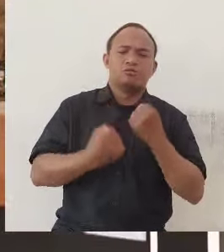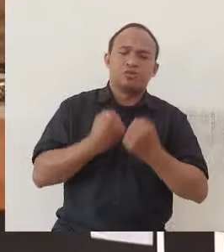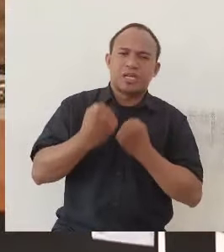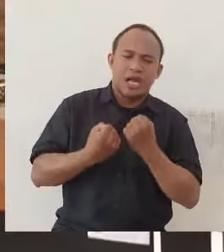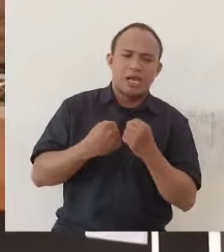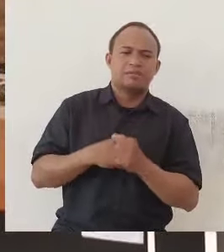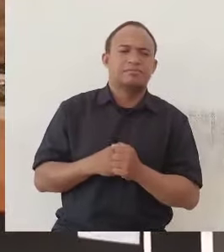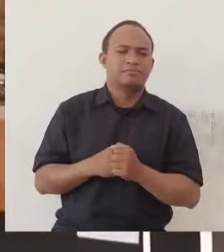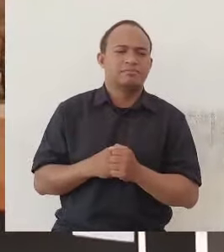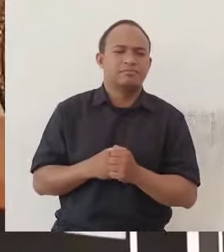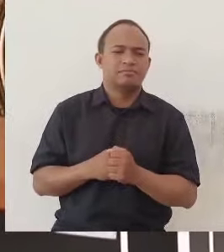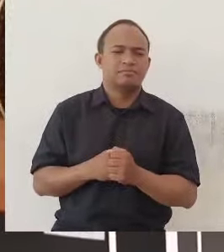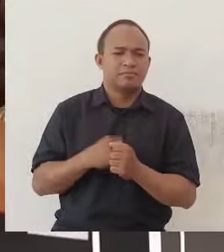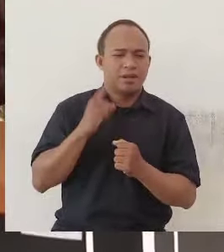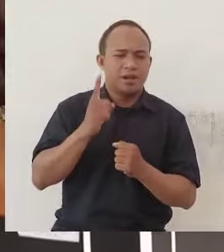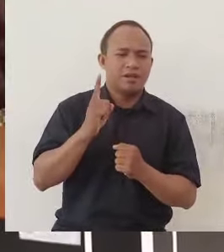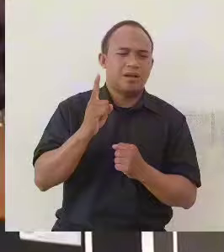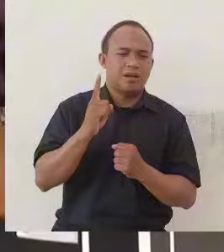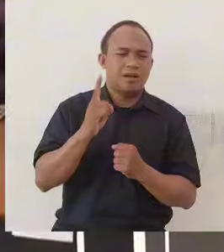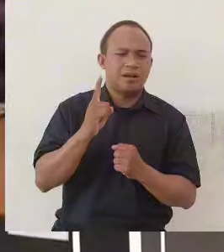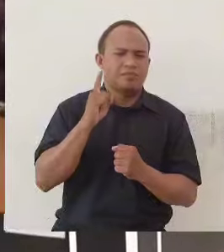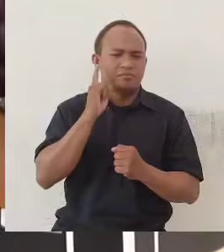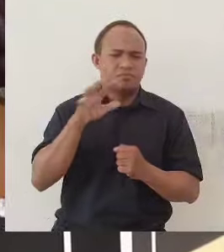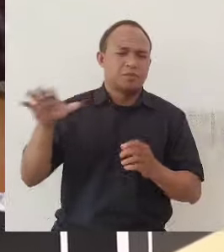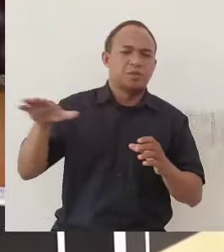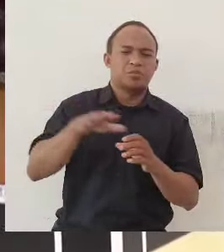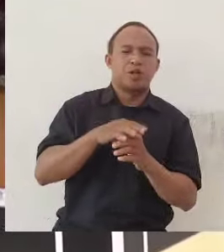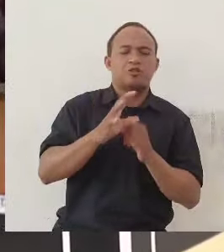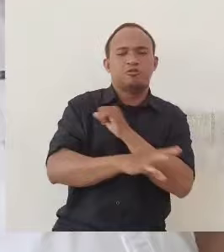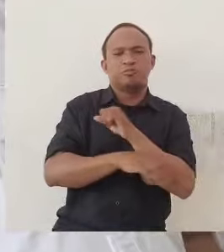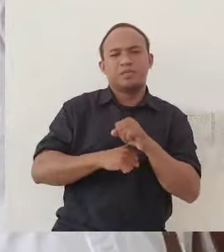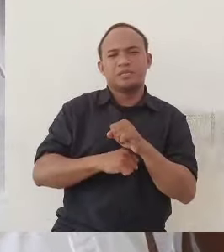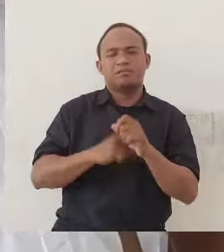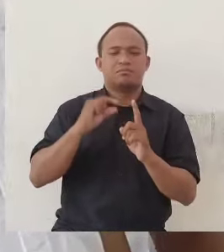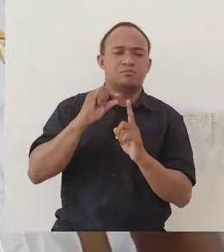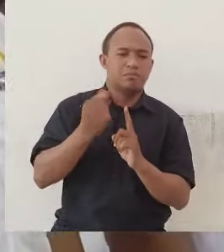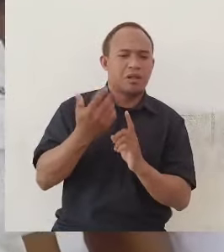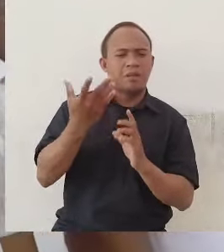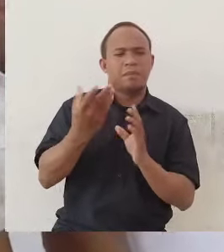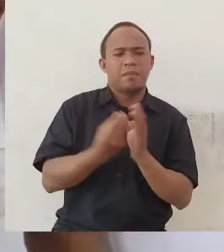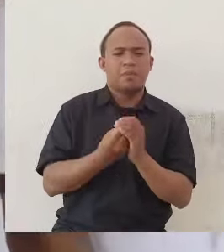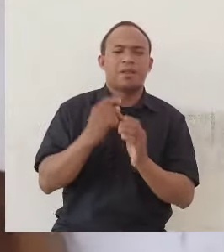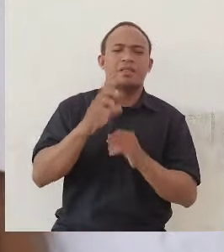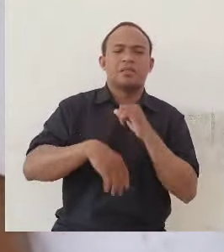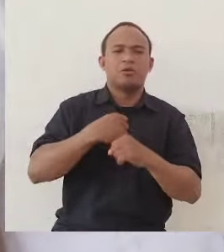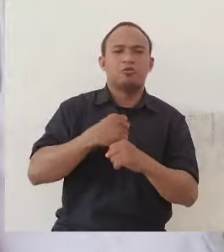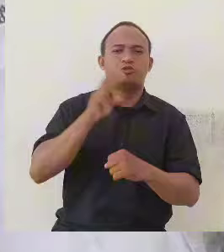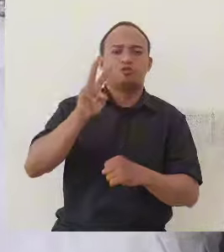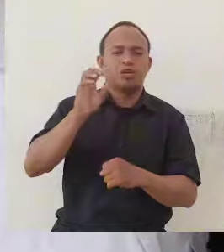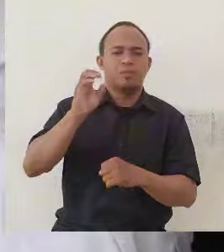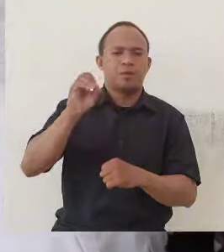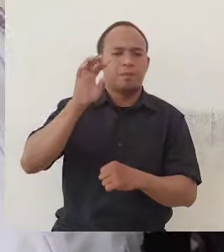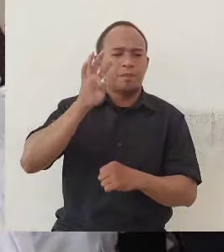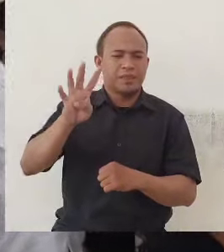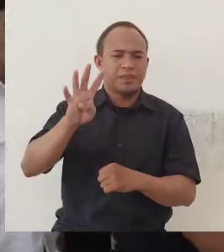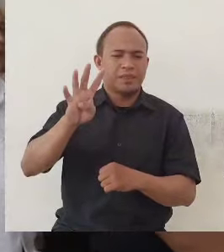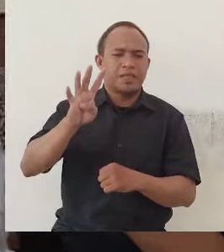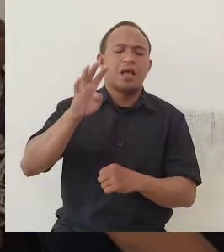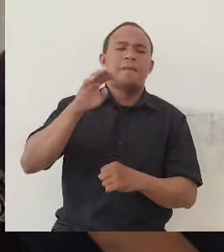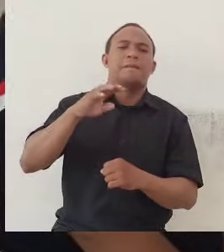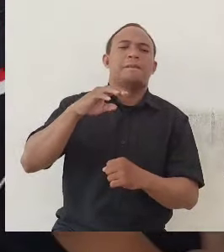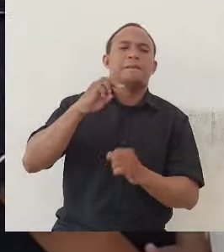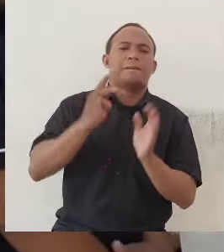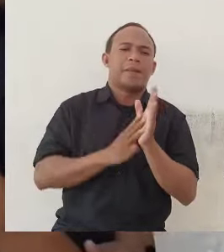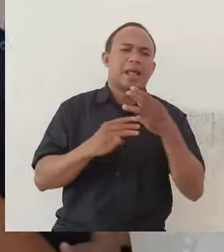dunia usaha, di mana berdasarkan statistik penanganan tindak pidana korupsi dari KPK sejak 2004